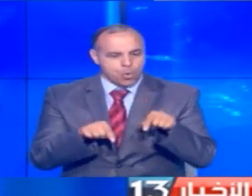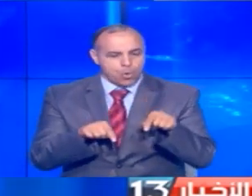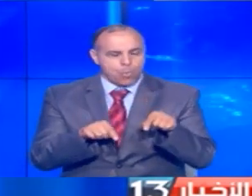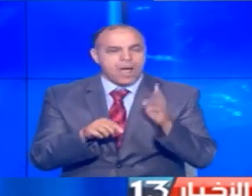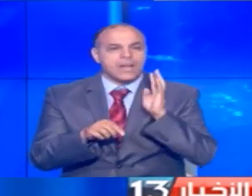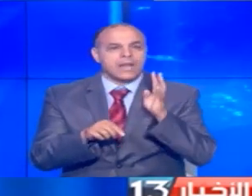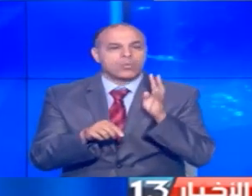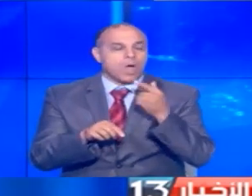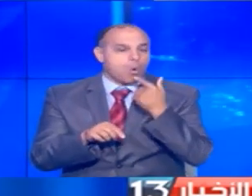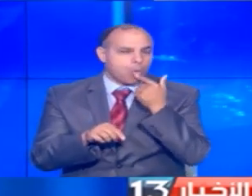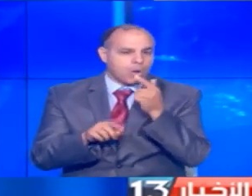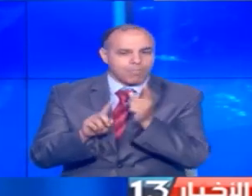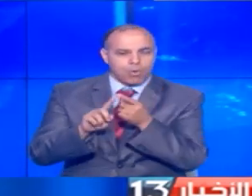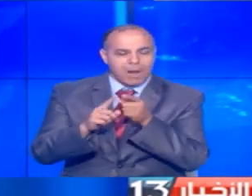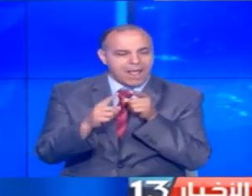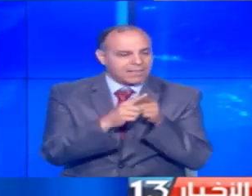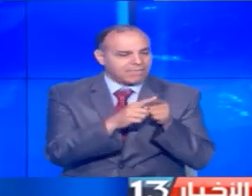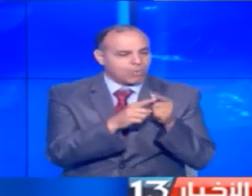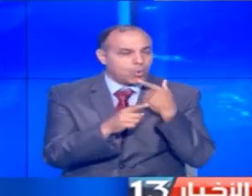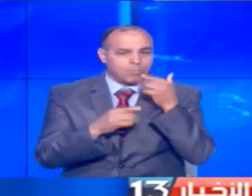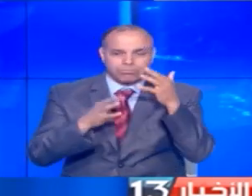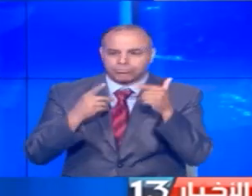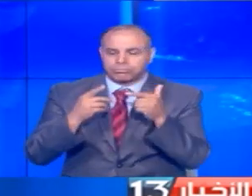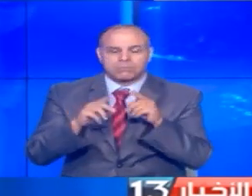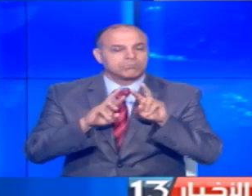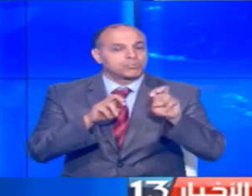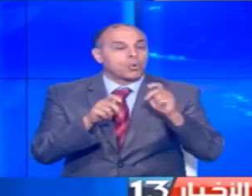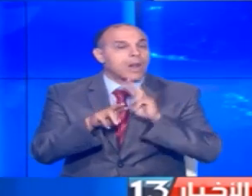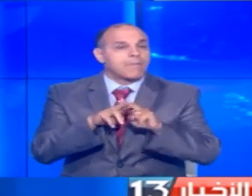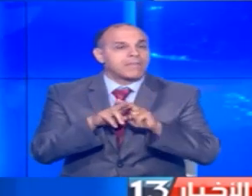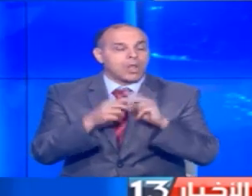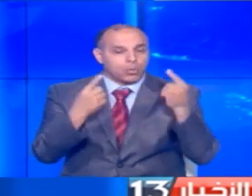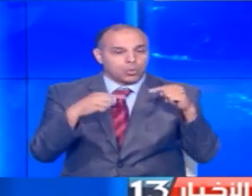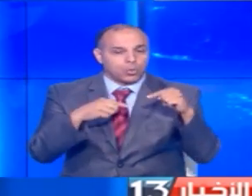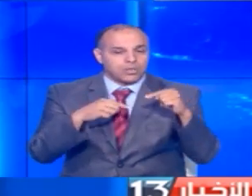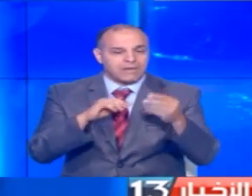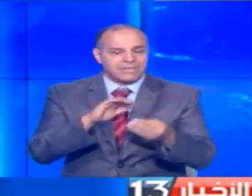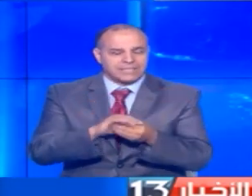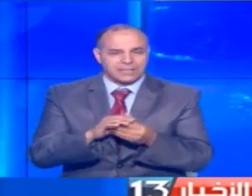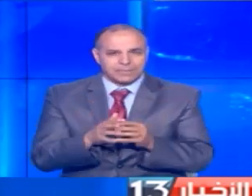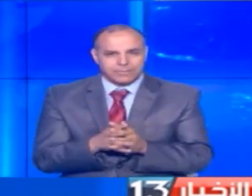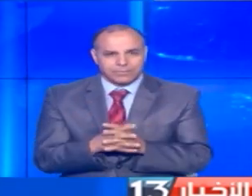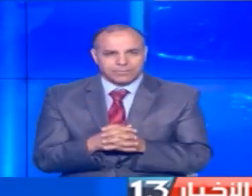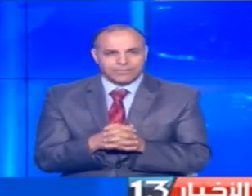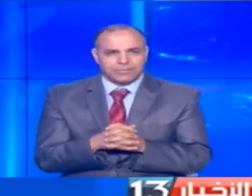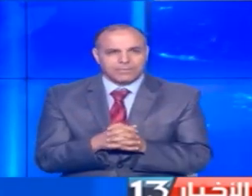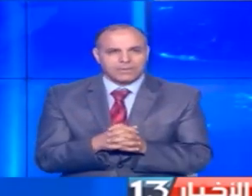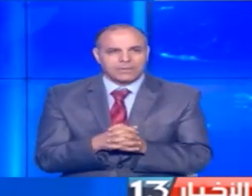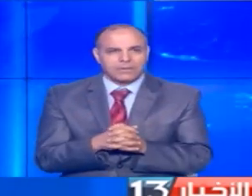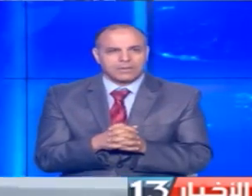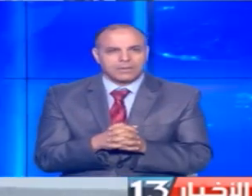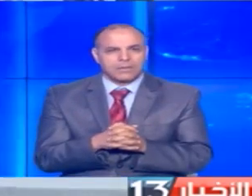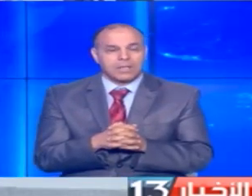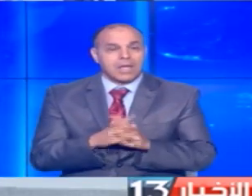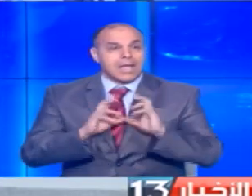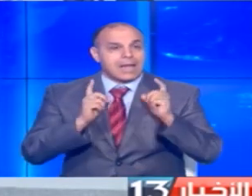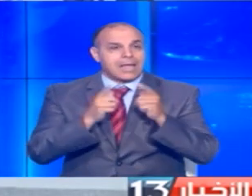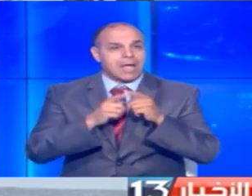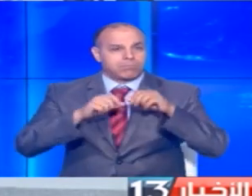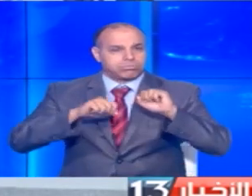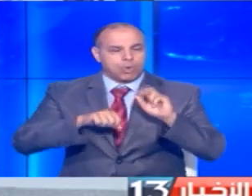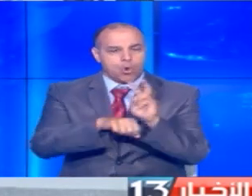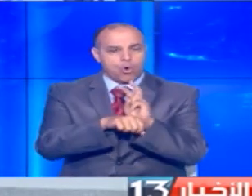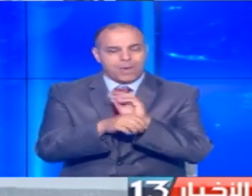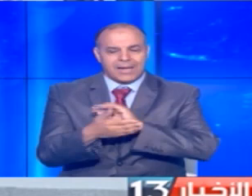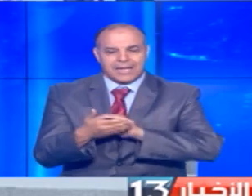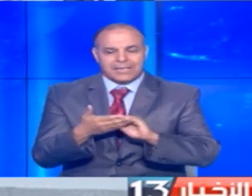ندوة أبرزت أهم الأهداف ونتائج المحققة في مجال مكافحة الفساد. أطلقت الهيئة العليا للرقابة